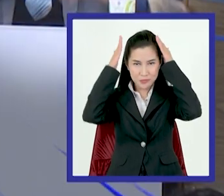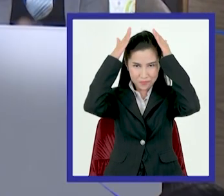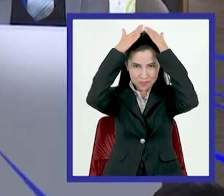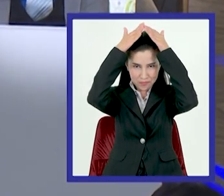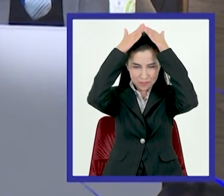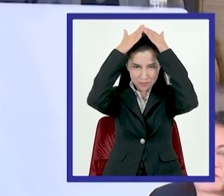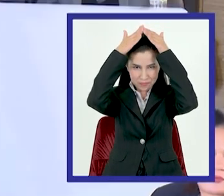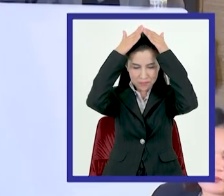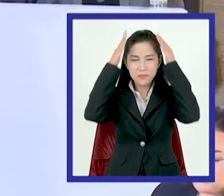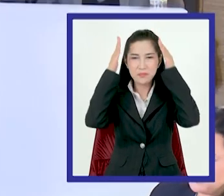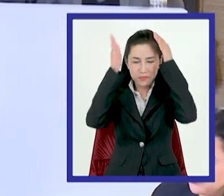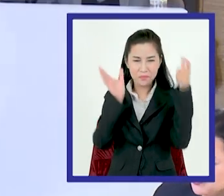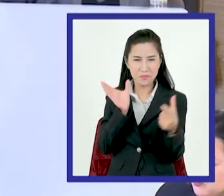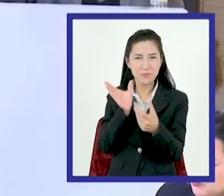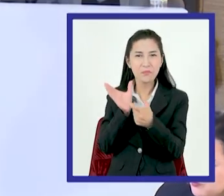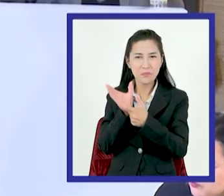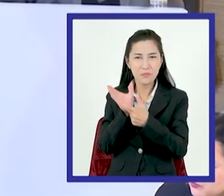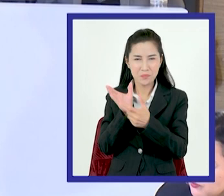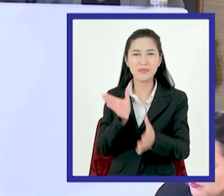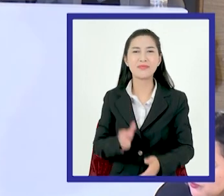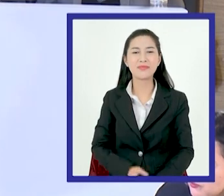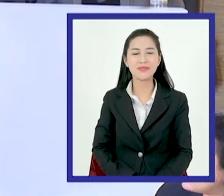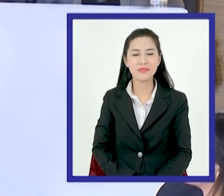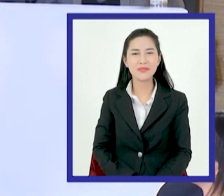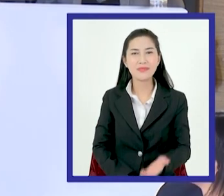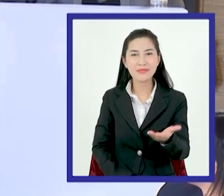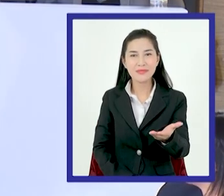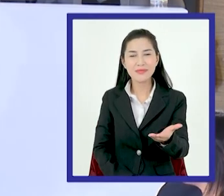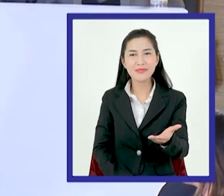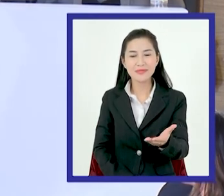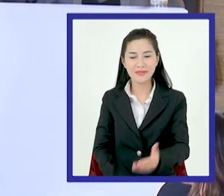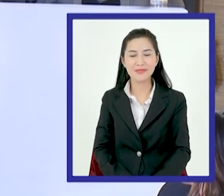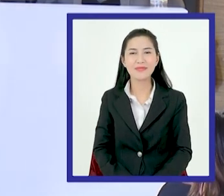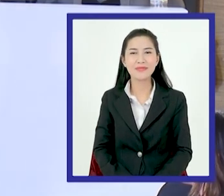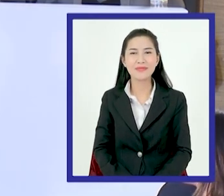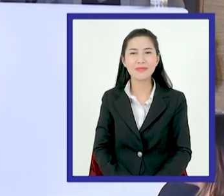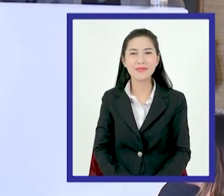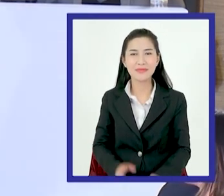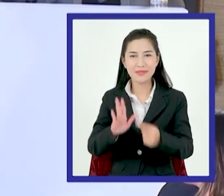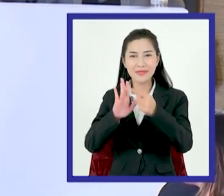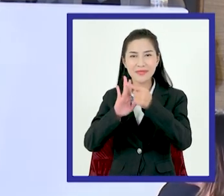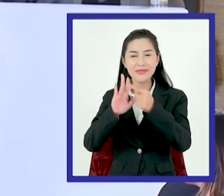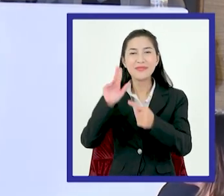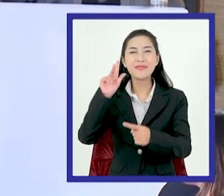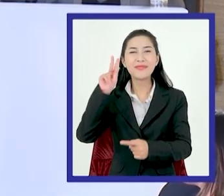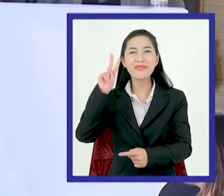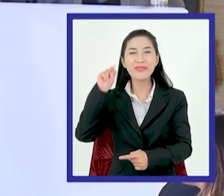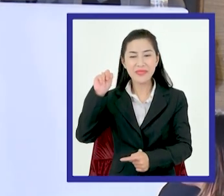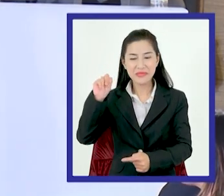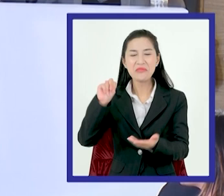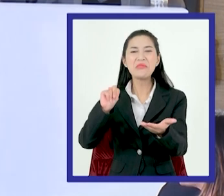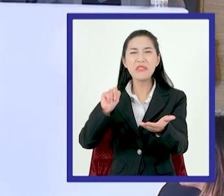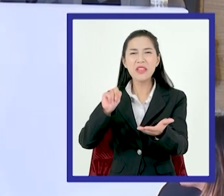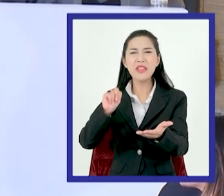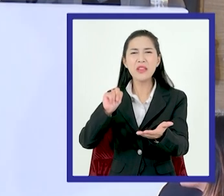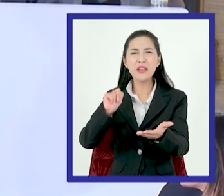ะฮะแล้วสำหรับท่านเนเนี่ยนะครับก็จริงๆทำฟุตบอลก็ดีแล้วไม่ควรกลับเข้ามาสภาอีกนะ